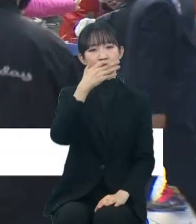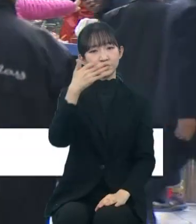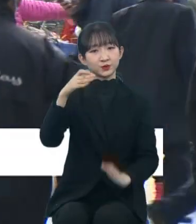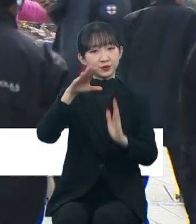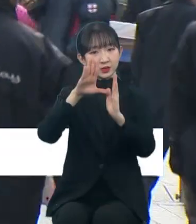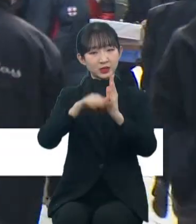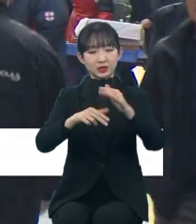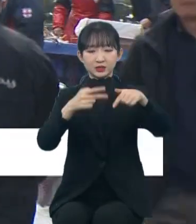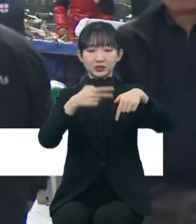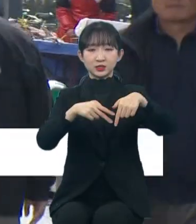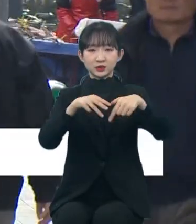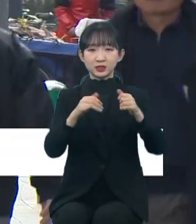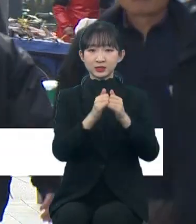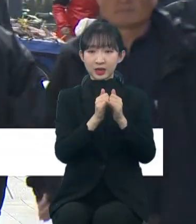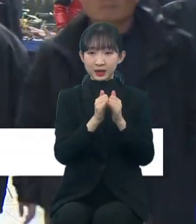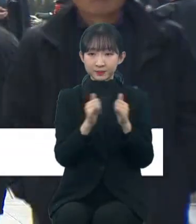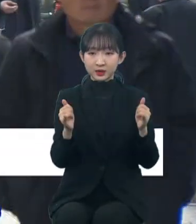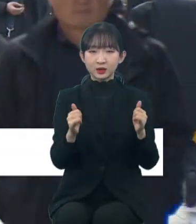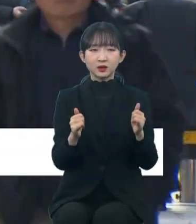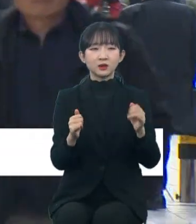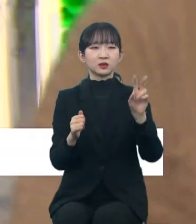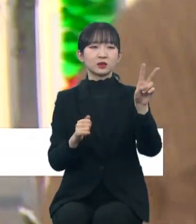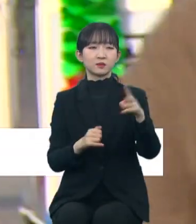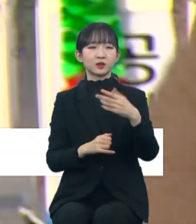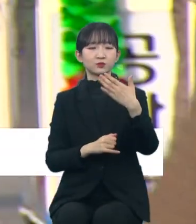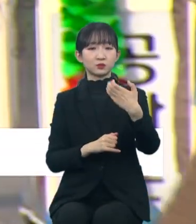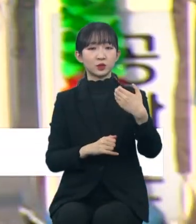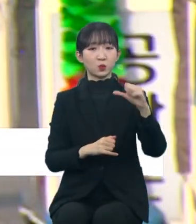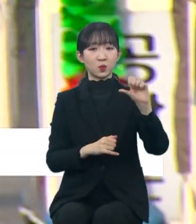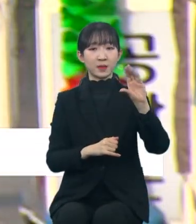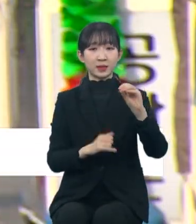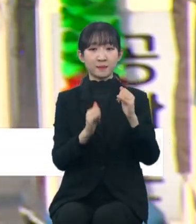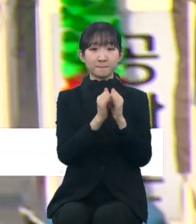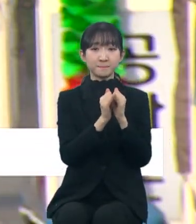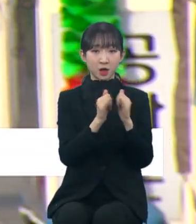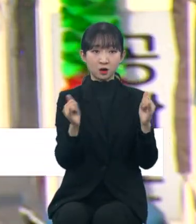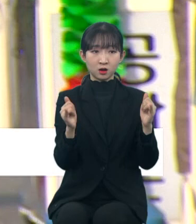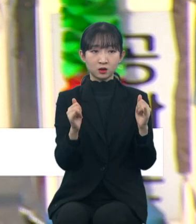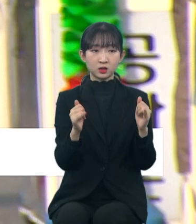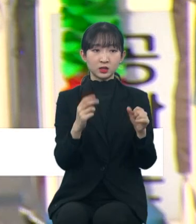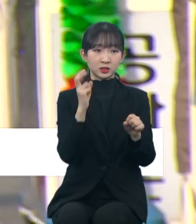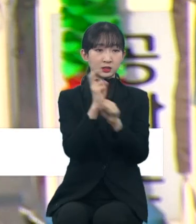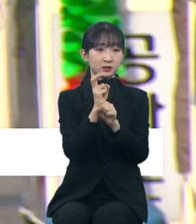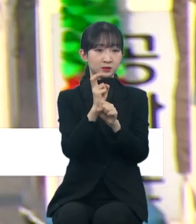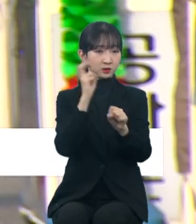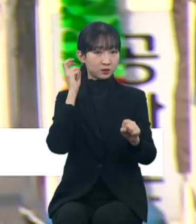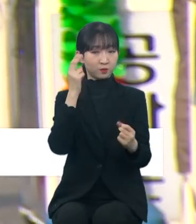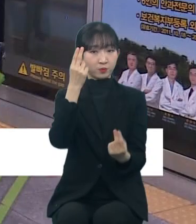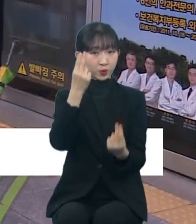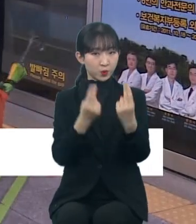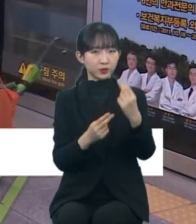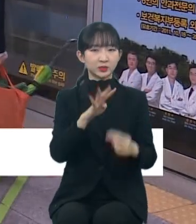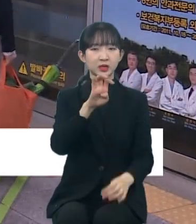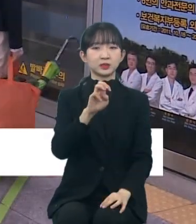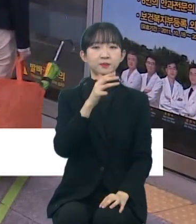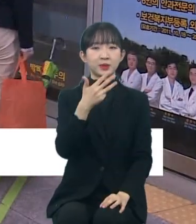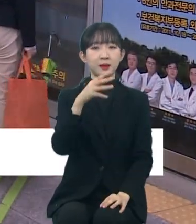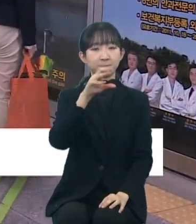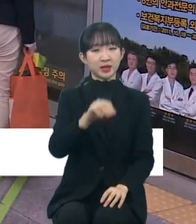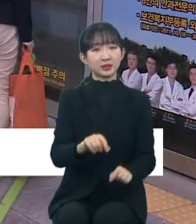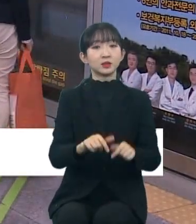인천 지역 총 인구는 295만 명으로 2000년보다 48만 명 증가했습니다. 인구